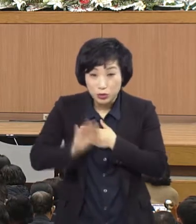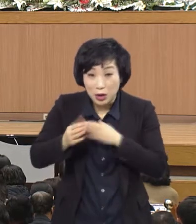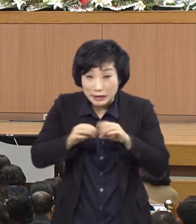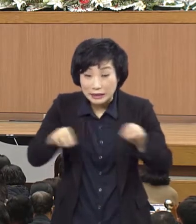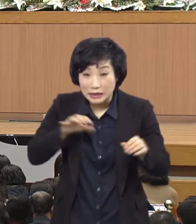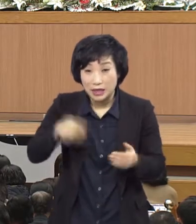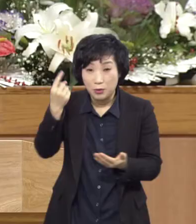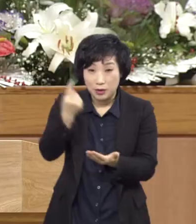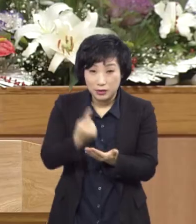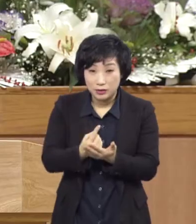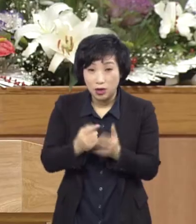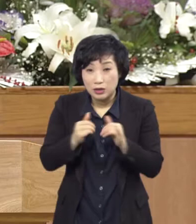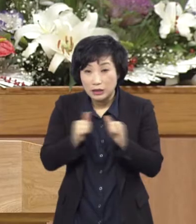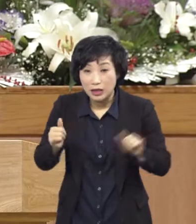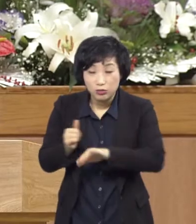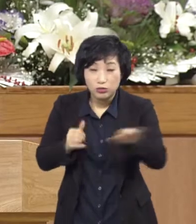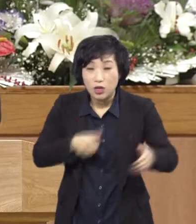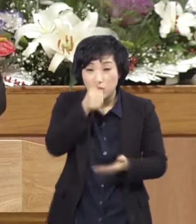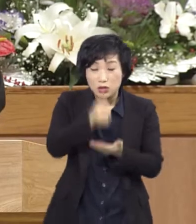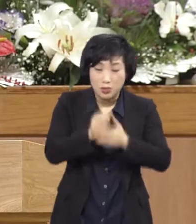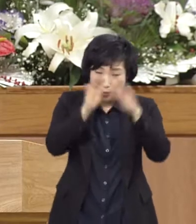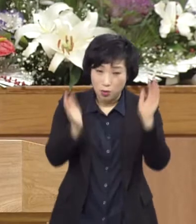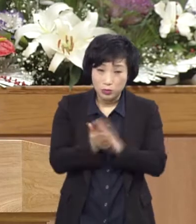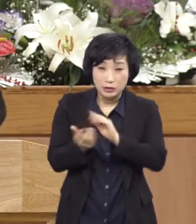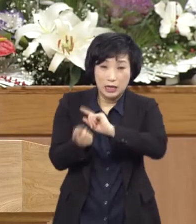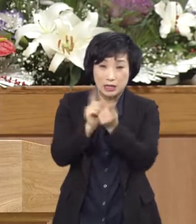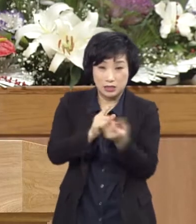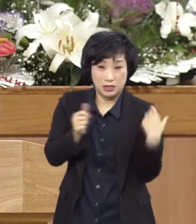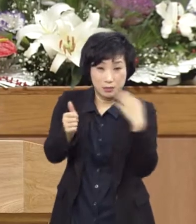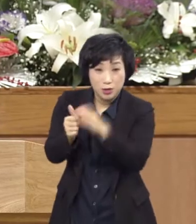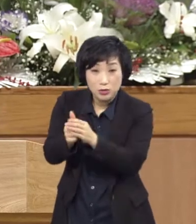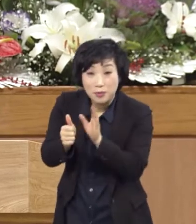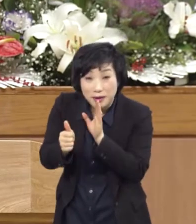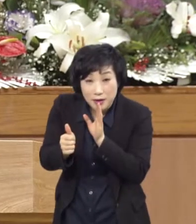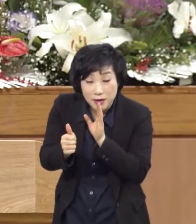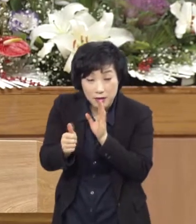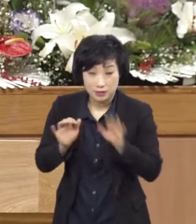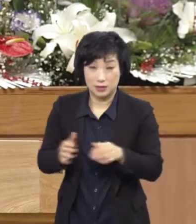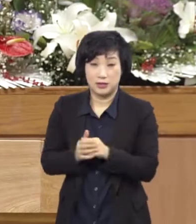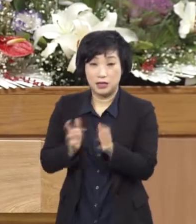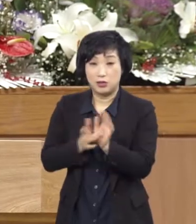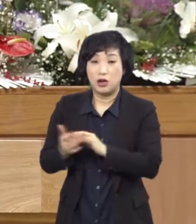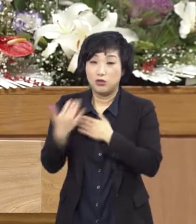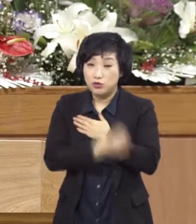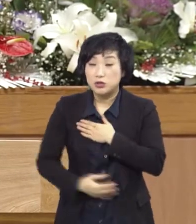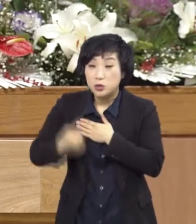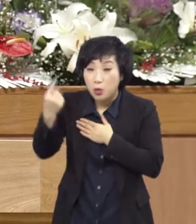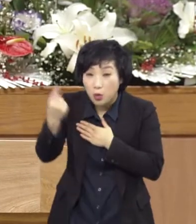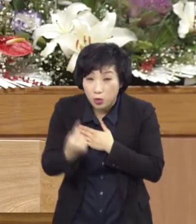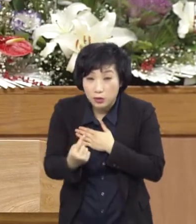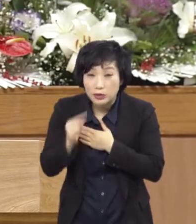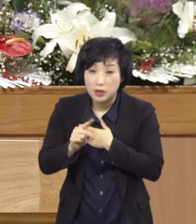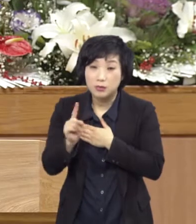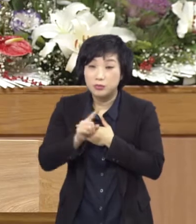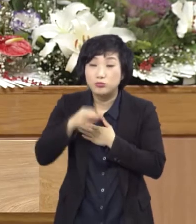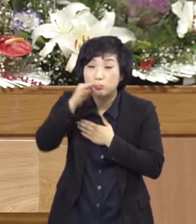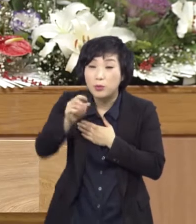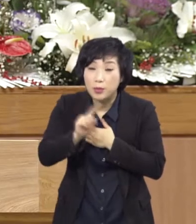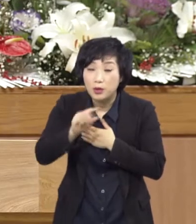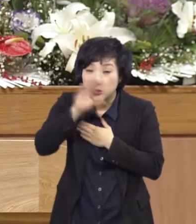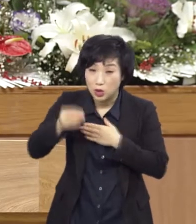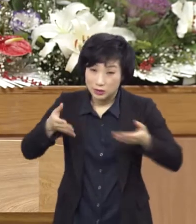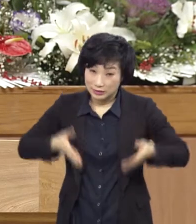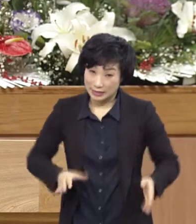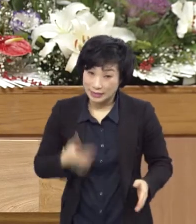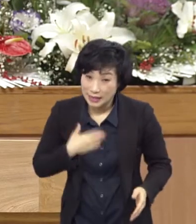오셔서 우리 죄를 짊어지고 죽을 육신을 입고 이 땅에 오신 것이 성탄이니, 하나님은